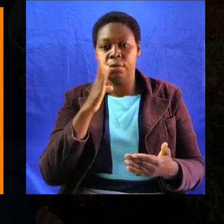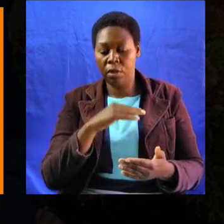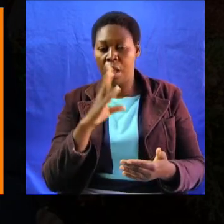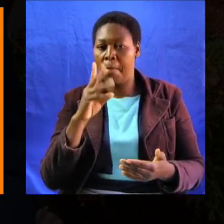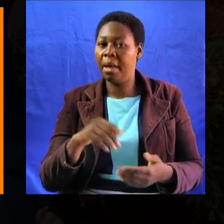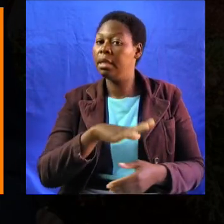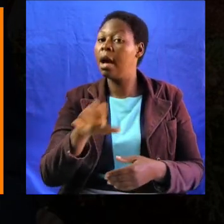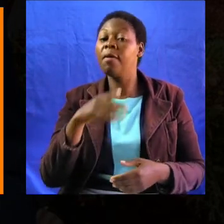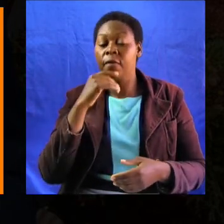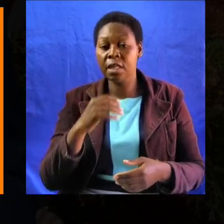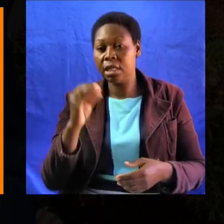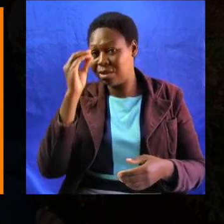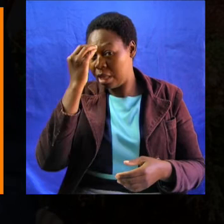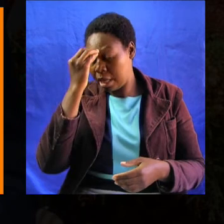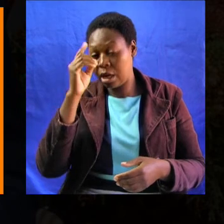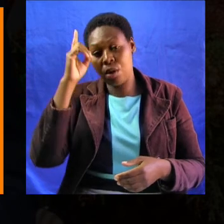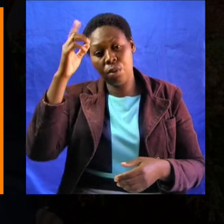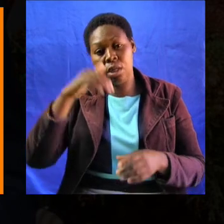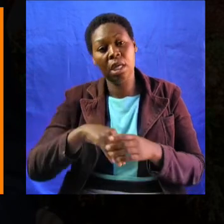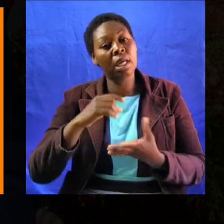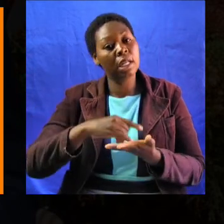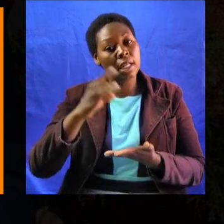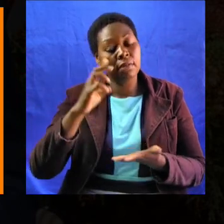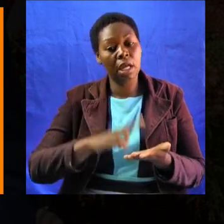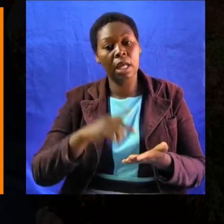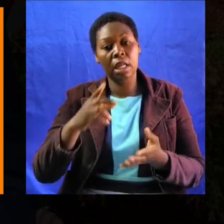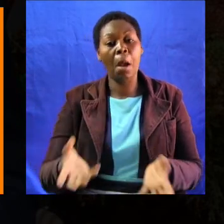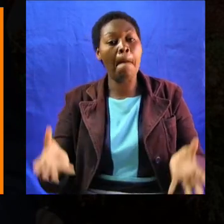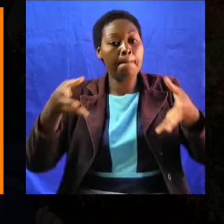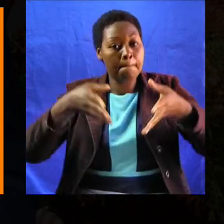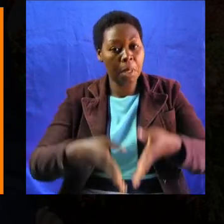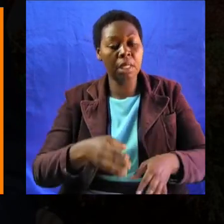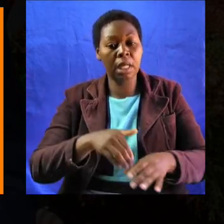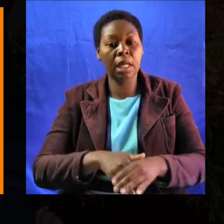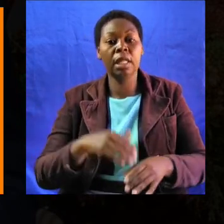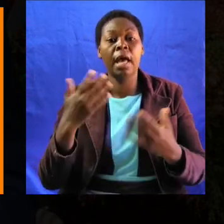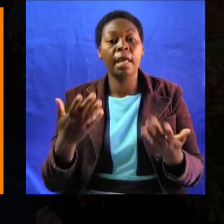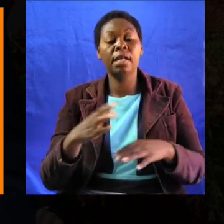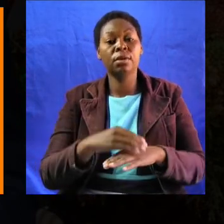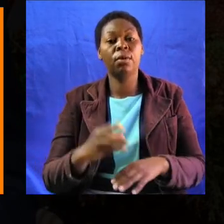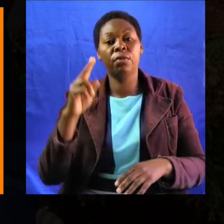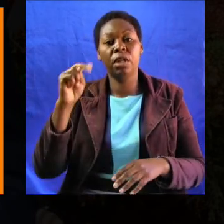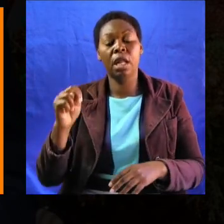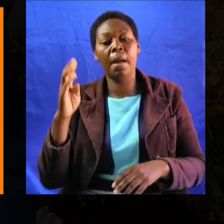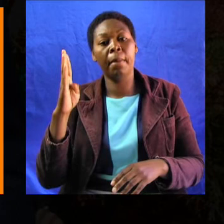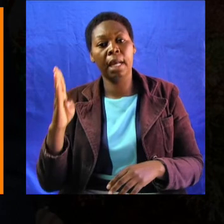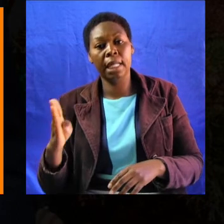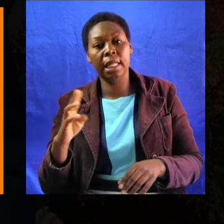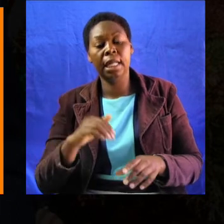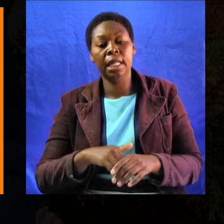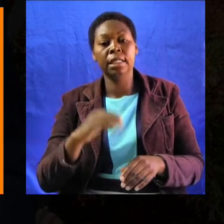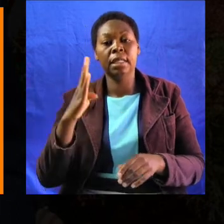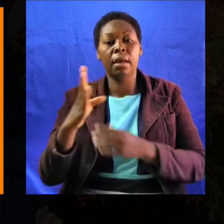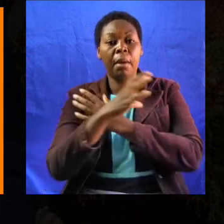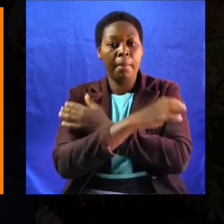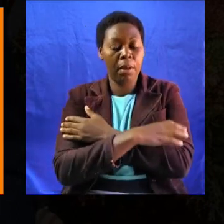Mwari wokudenga, iye akavaisa mumaoko aNebhukadhinezari mambo weBhabhironi mukadheya. Iye akaparadza imba ino